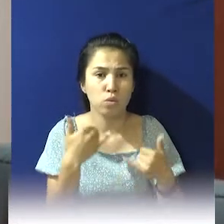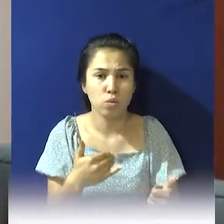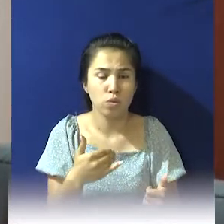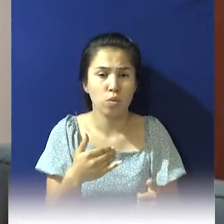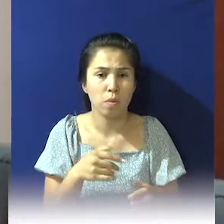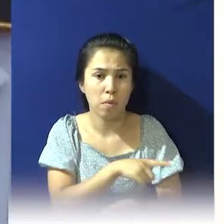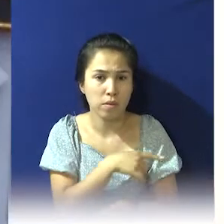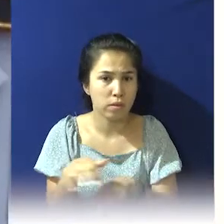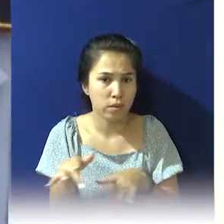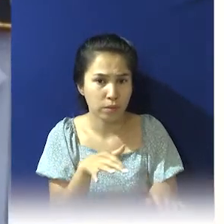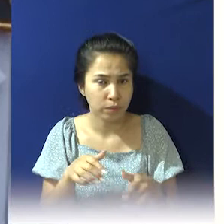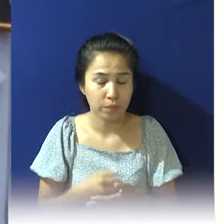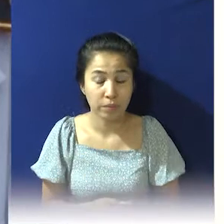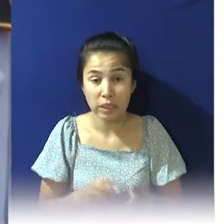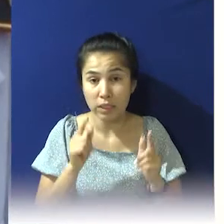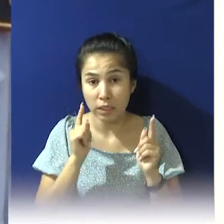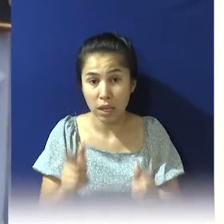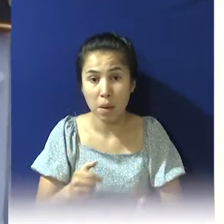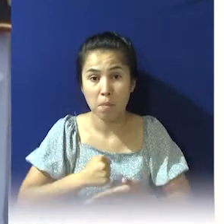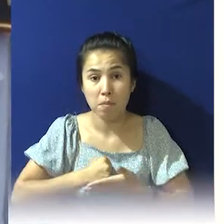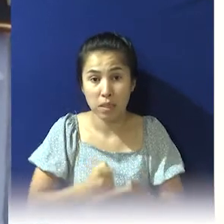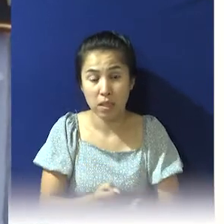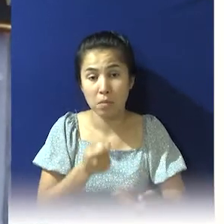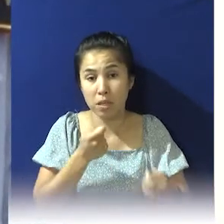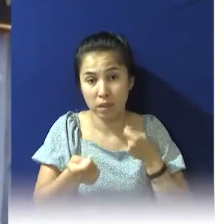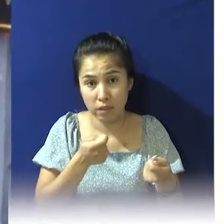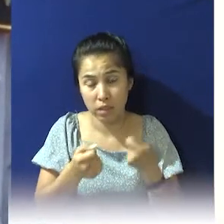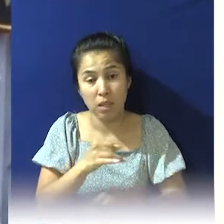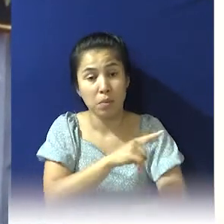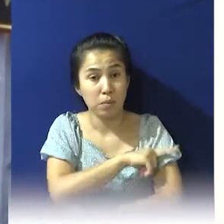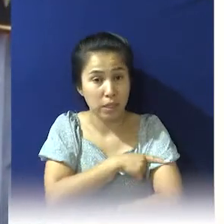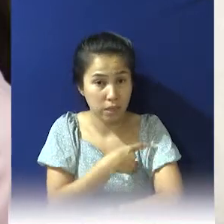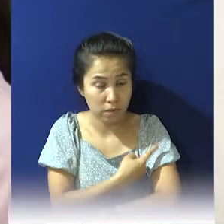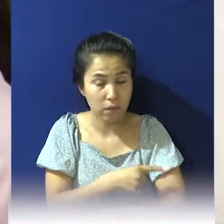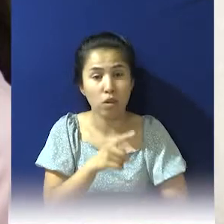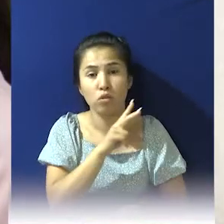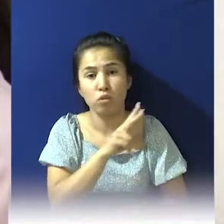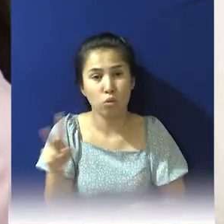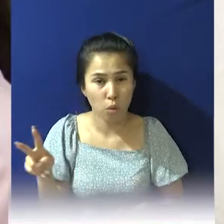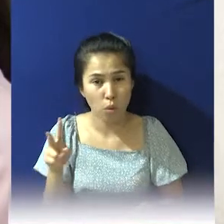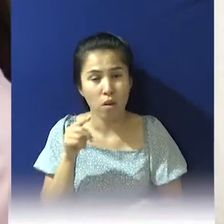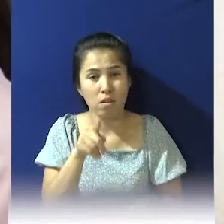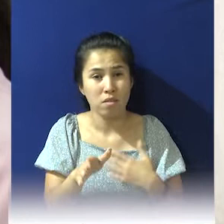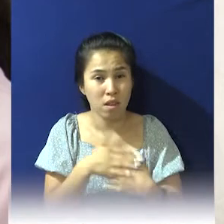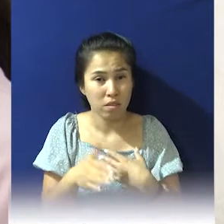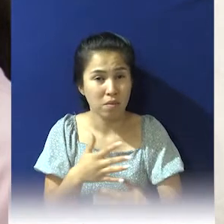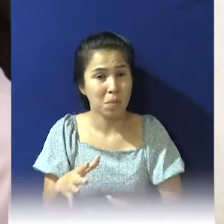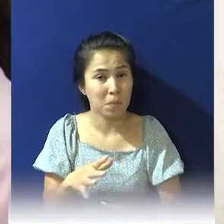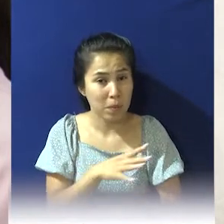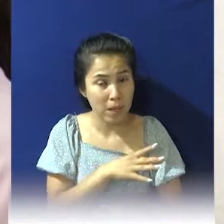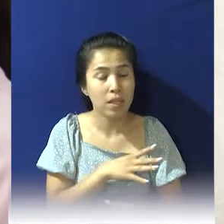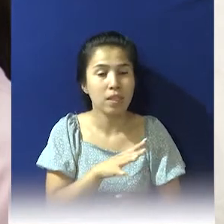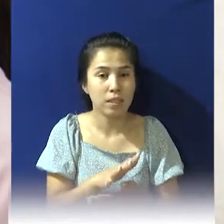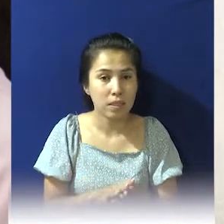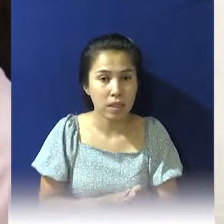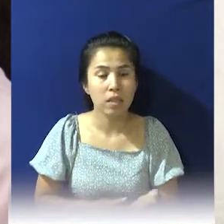органами. Данный вид деятельности включает в себя всех ранее осужденных, на сегодняшний день состоящих на учете. Цель мероприятия – оказание помощи в